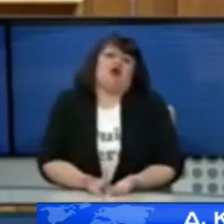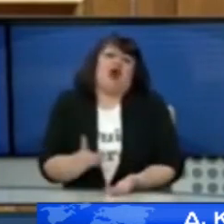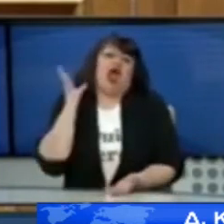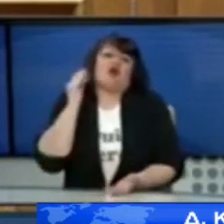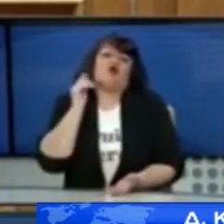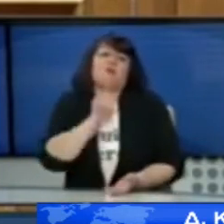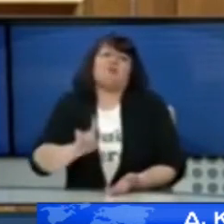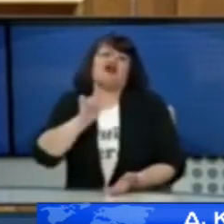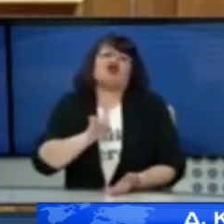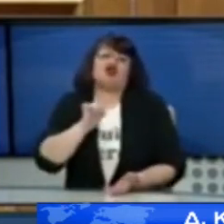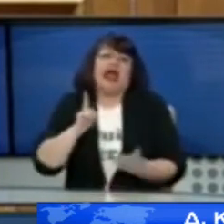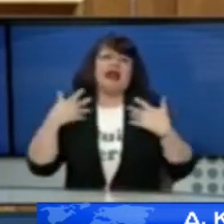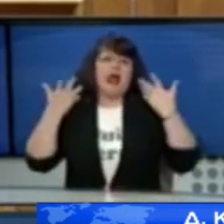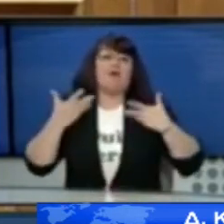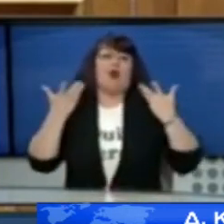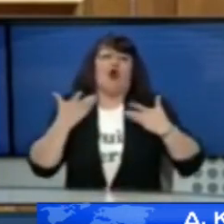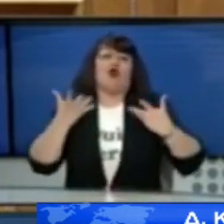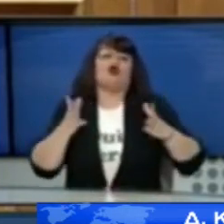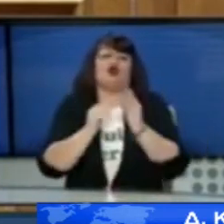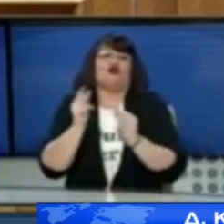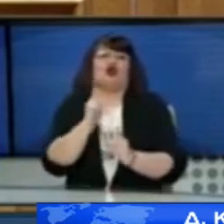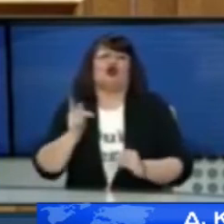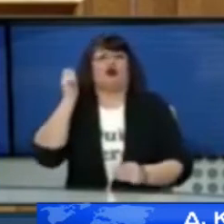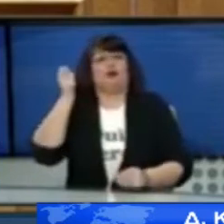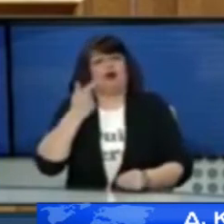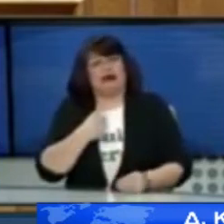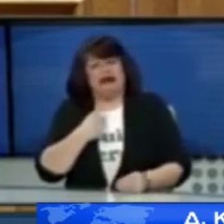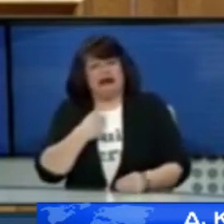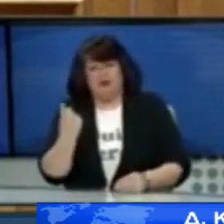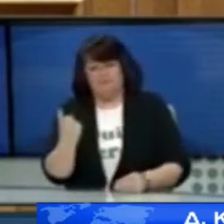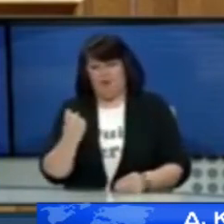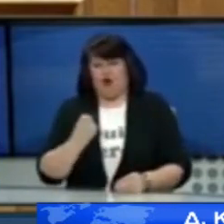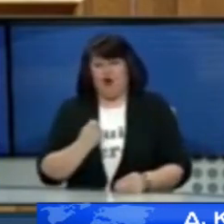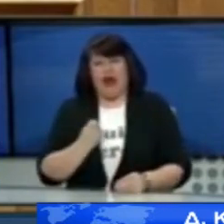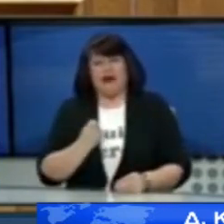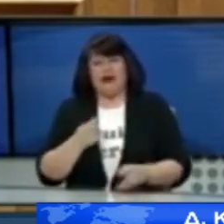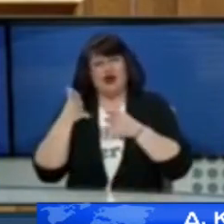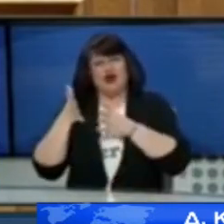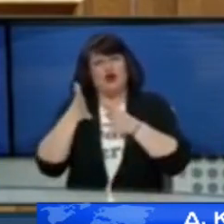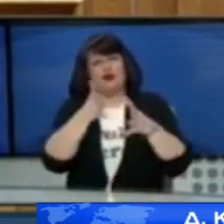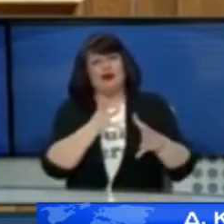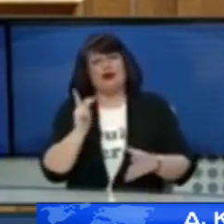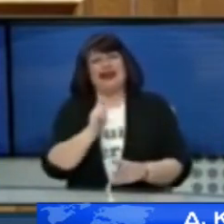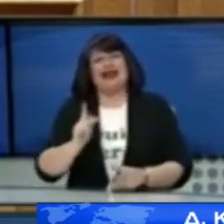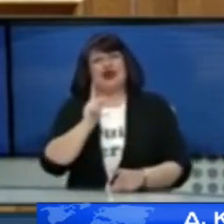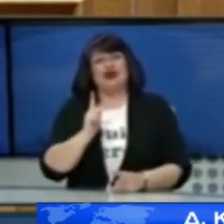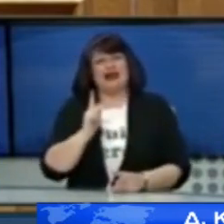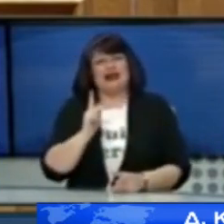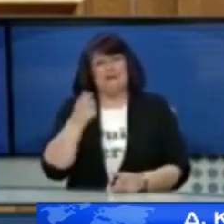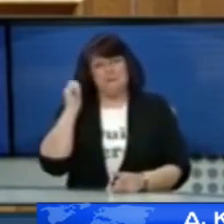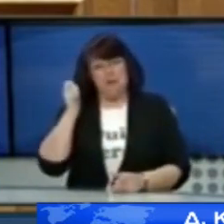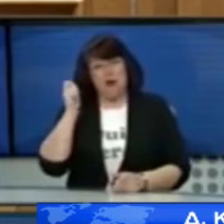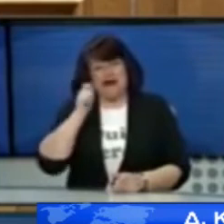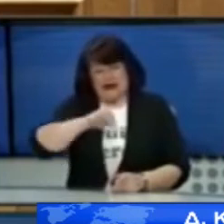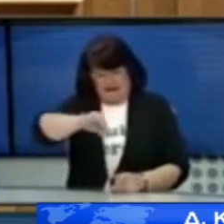πολιτική. Προκαλεί η κοροϊδία σας να ονομάζεται κοινωνική πολιτική τα ψίχουλα του